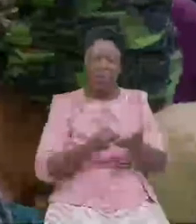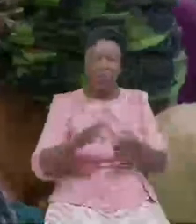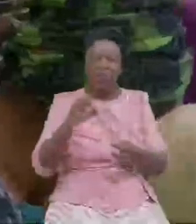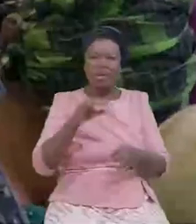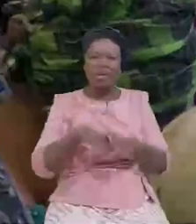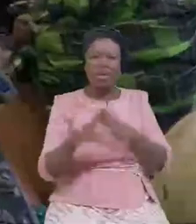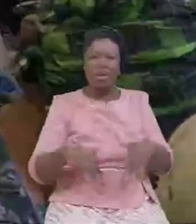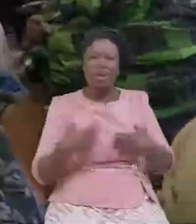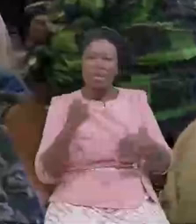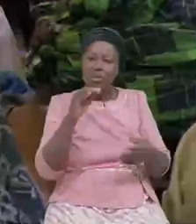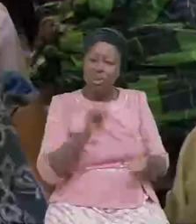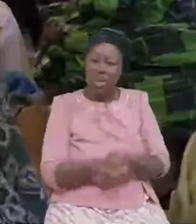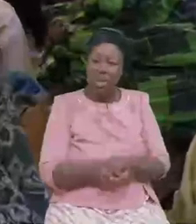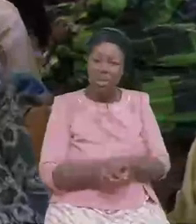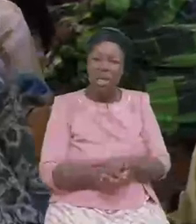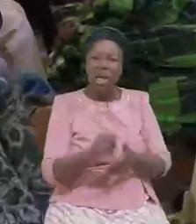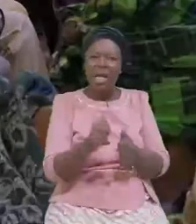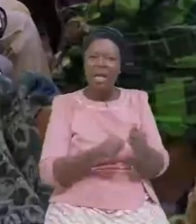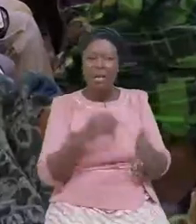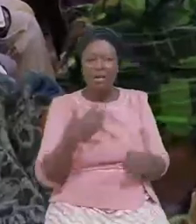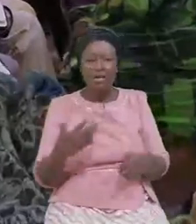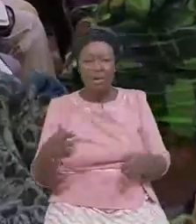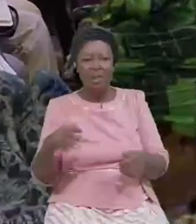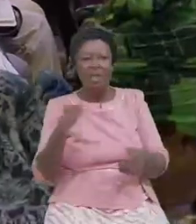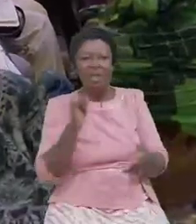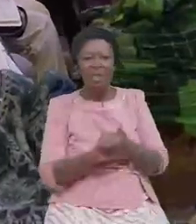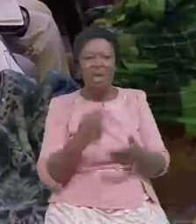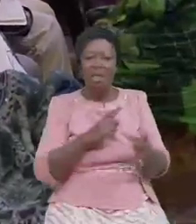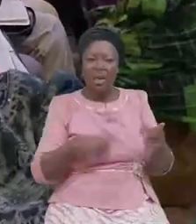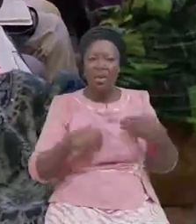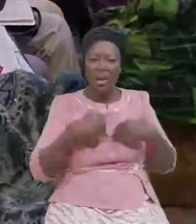que toute chose que le Seigneur a provis,